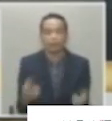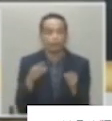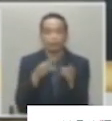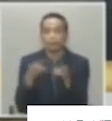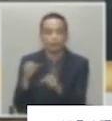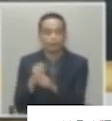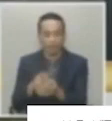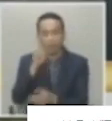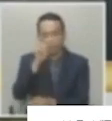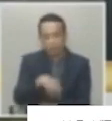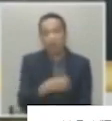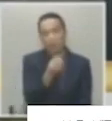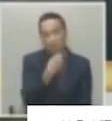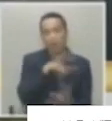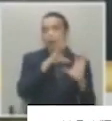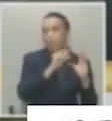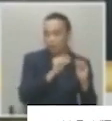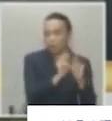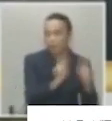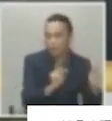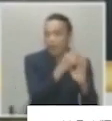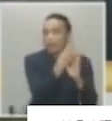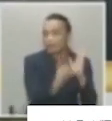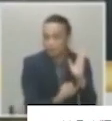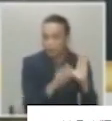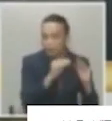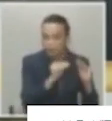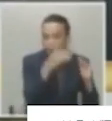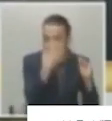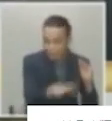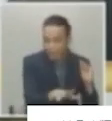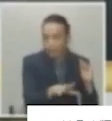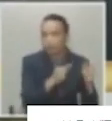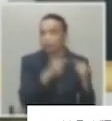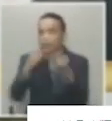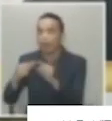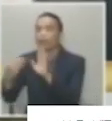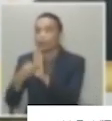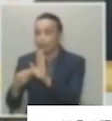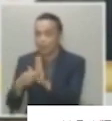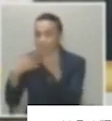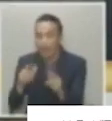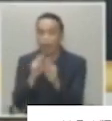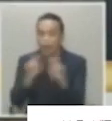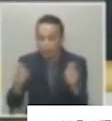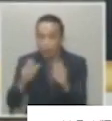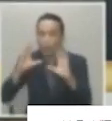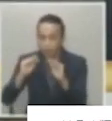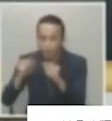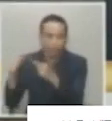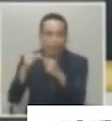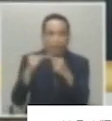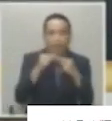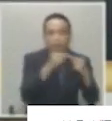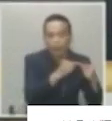บอกว่าต้องประชุมที่กรรมการจังหวัดพออนุกรรมการจังหวัดทำเสร็จเข้ามากรุงเทพก็ประชุมอนุอีกก็ไม่จบอีกเรื่